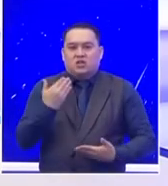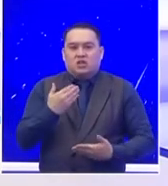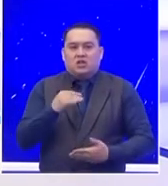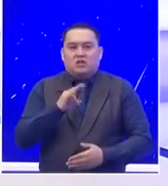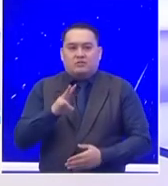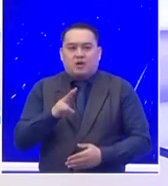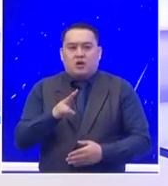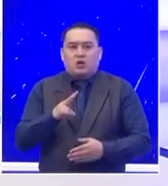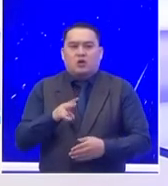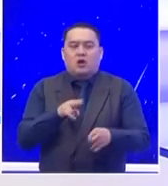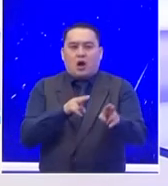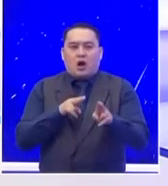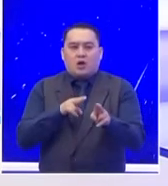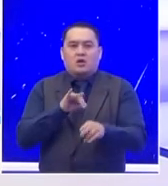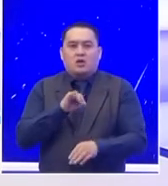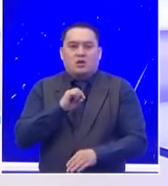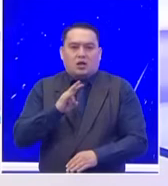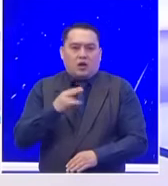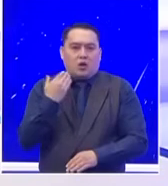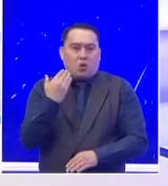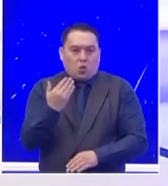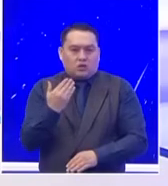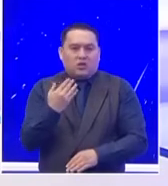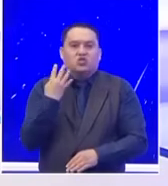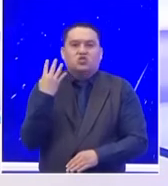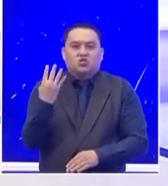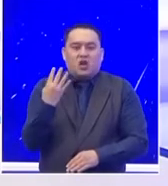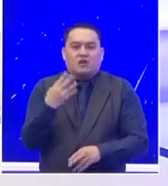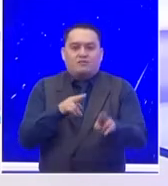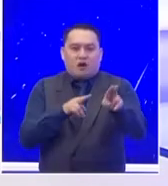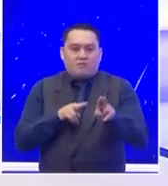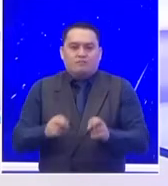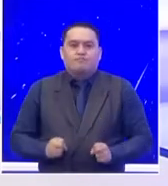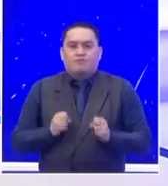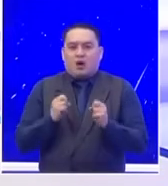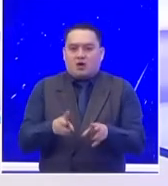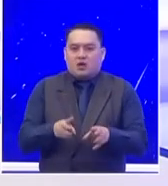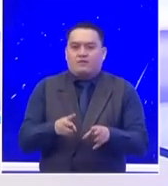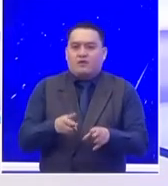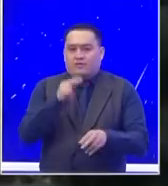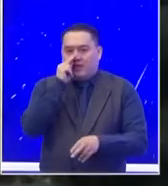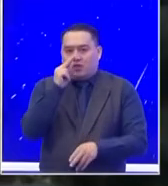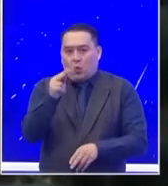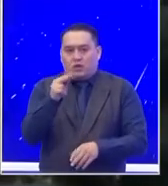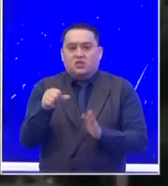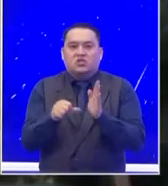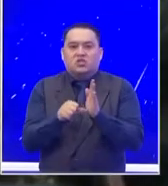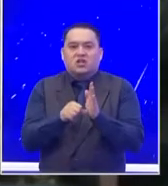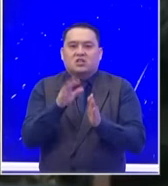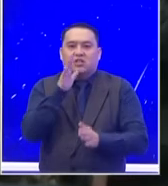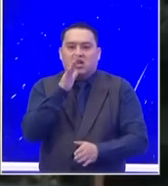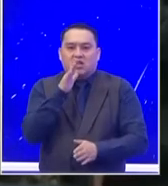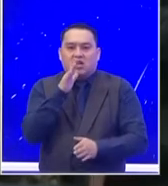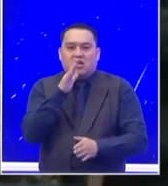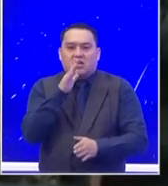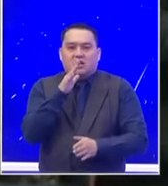инспектора охотзоопрома Ерлана Нургалиева. Еще четверо браконьеров также были признаны виновными, осуждены на 6